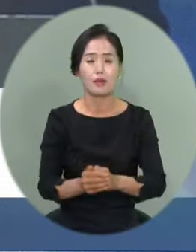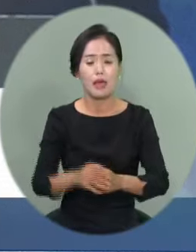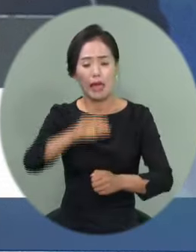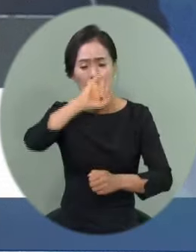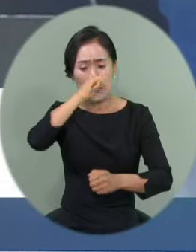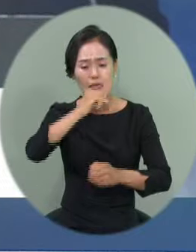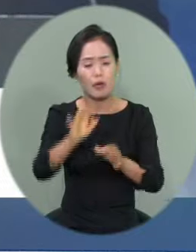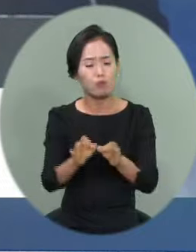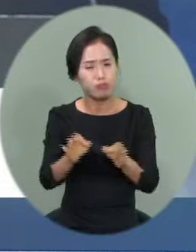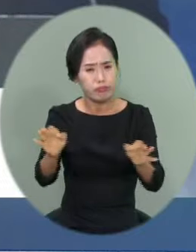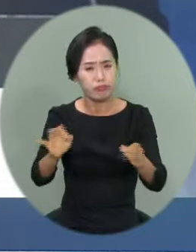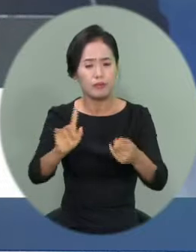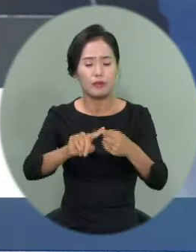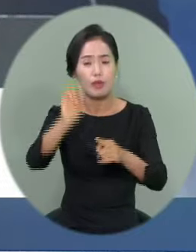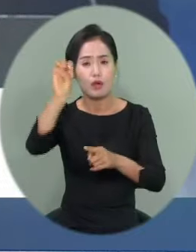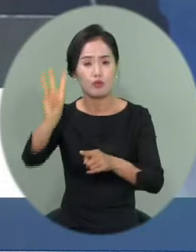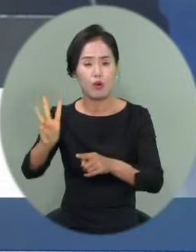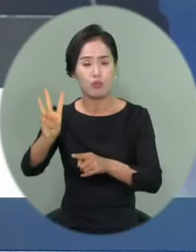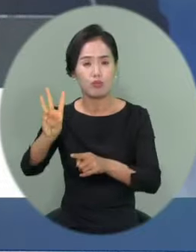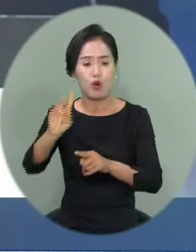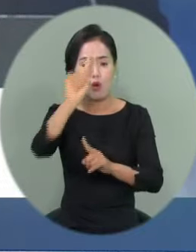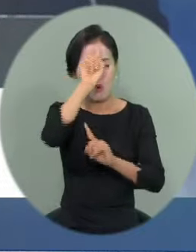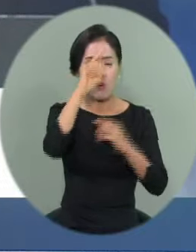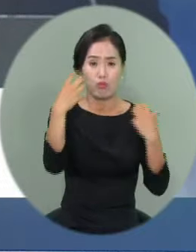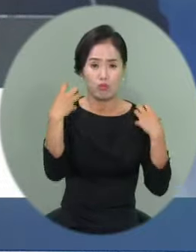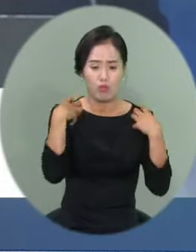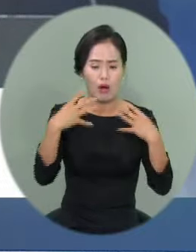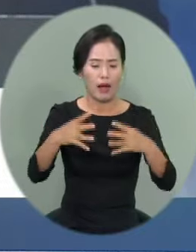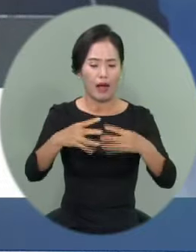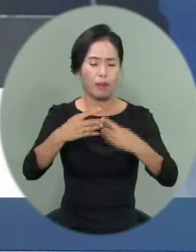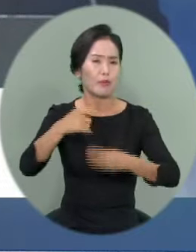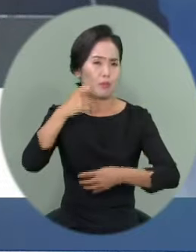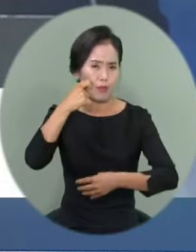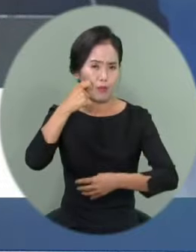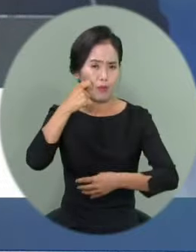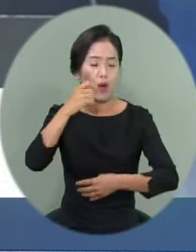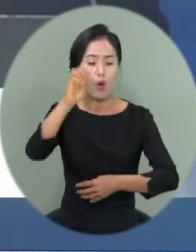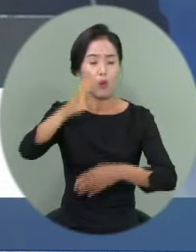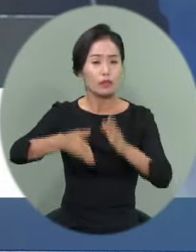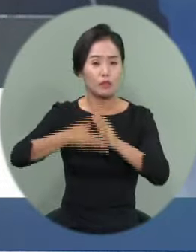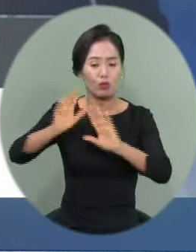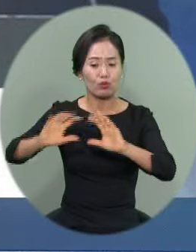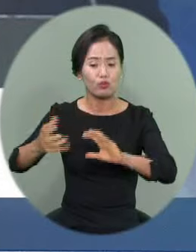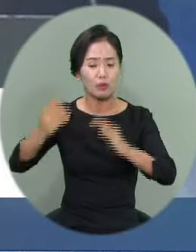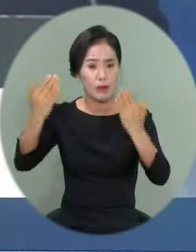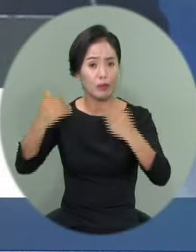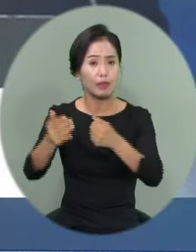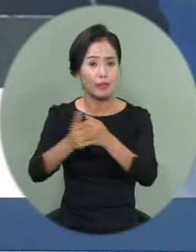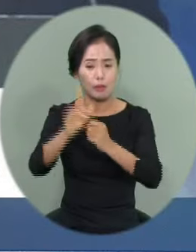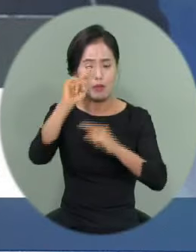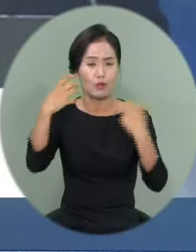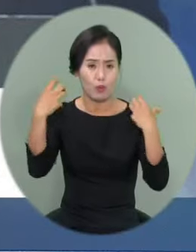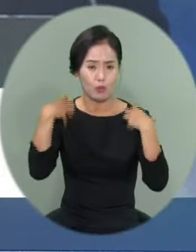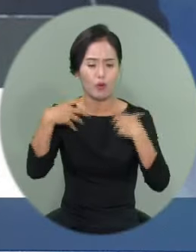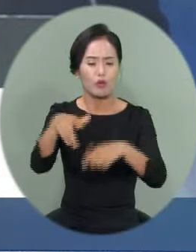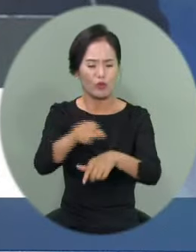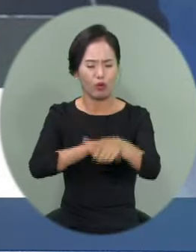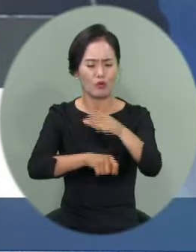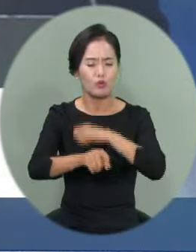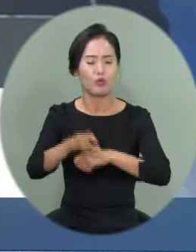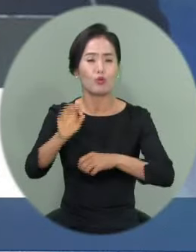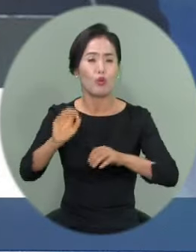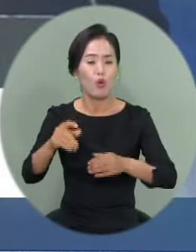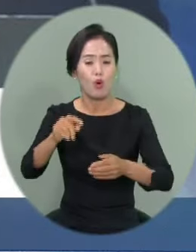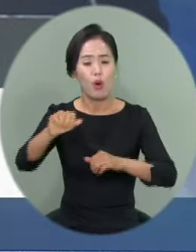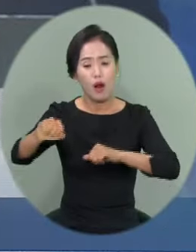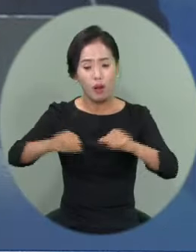예산 분담을 두고 정부와 광주시가 합의하지 못하고 있는 건데요. 광주시는 국립학교인 만큼 정부가 적극 나서야